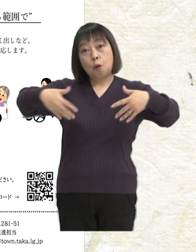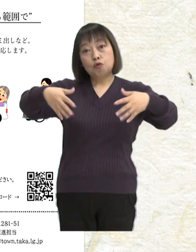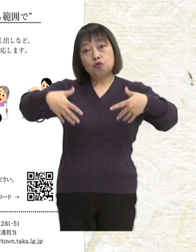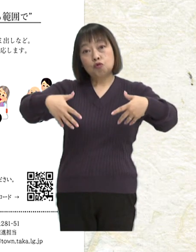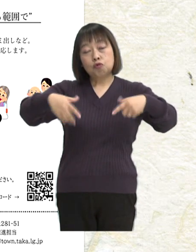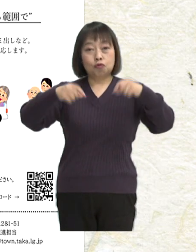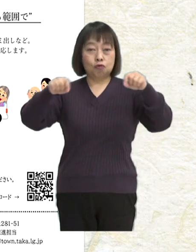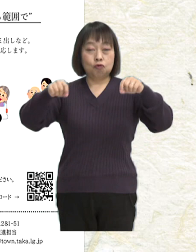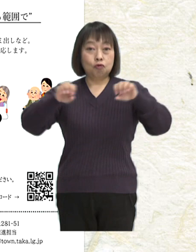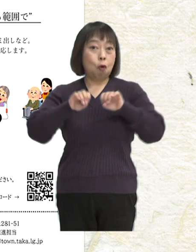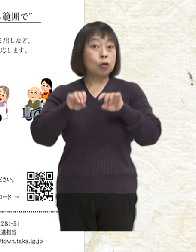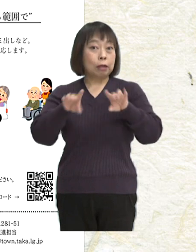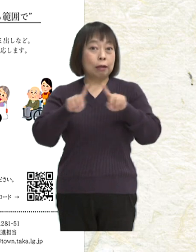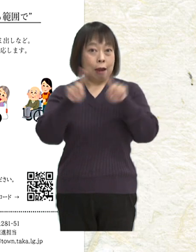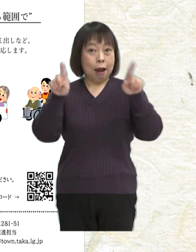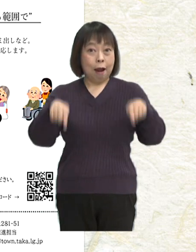です。